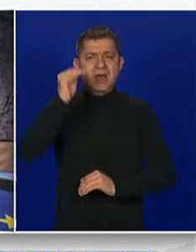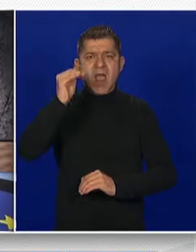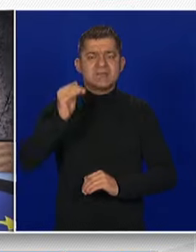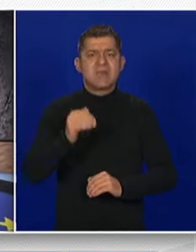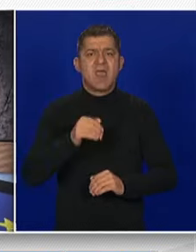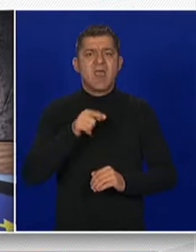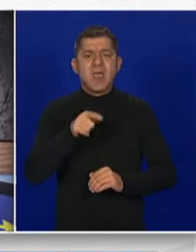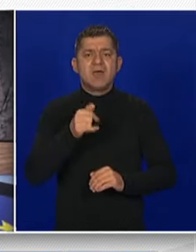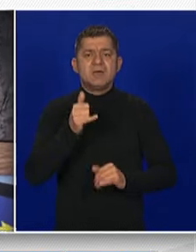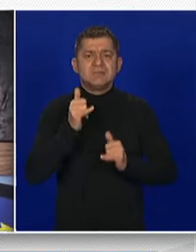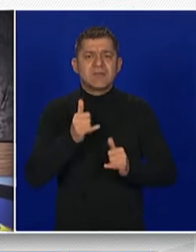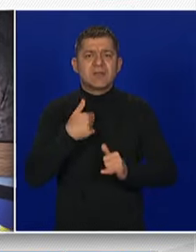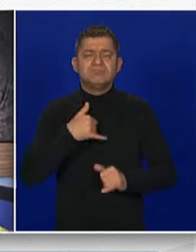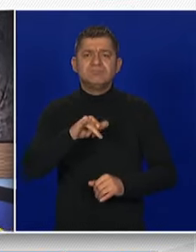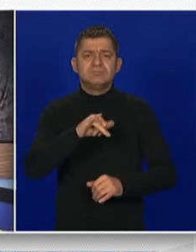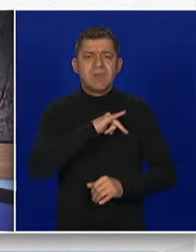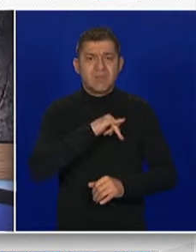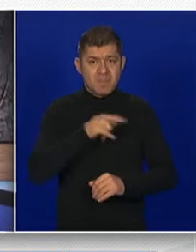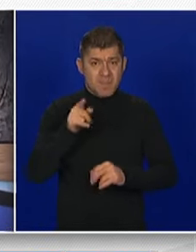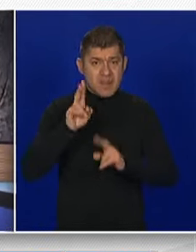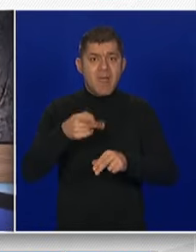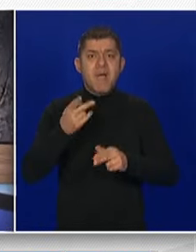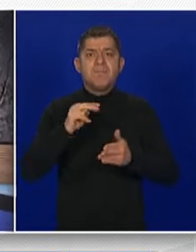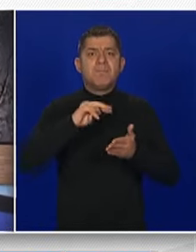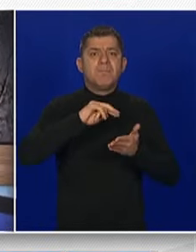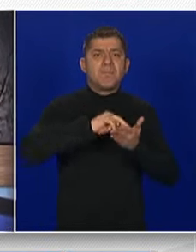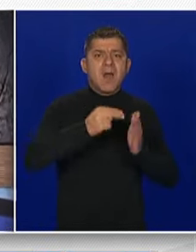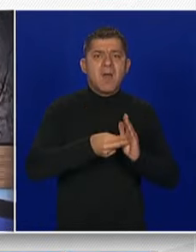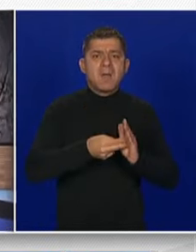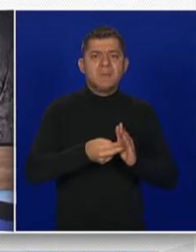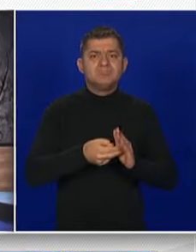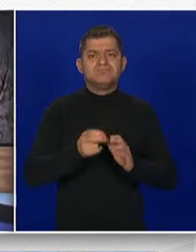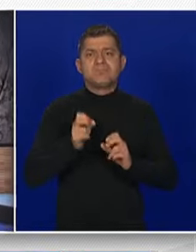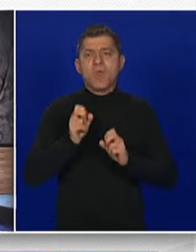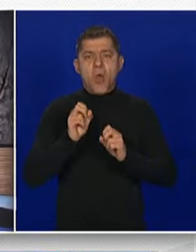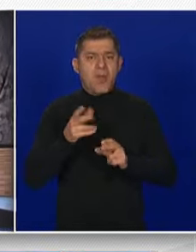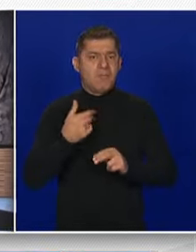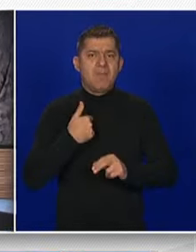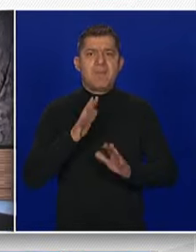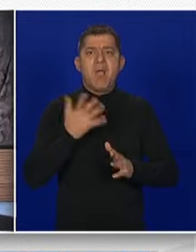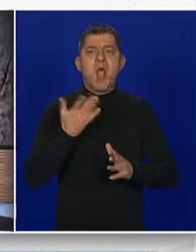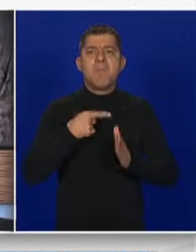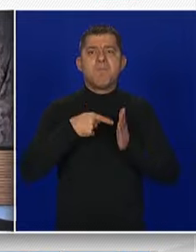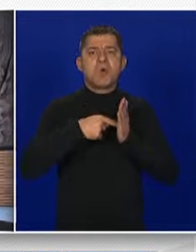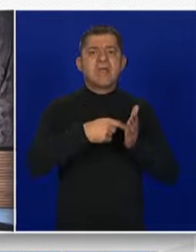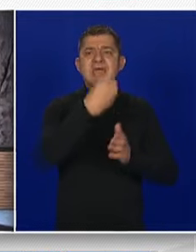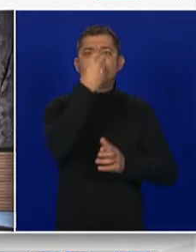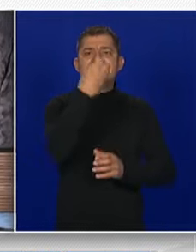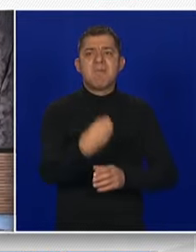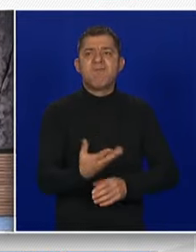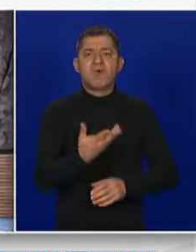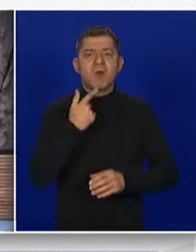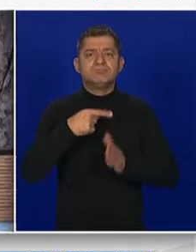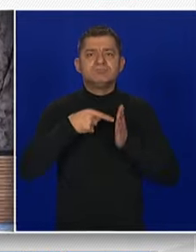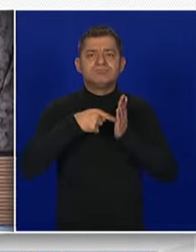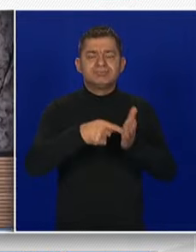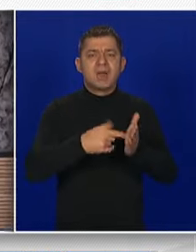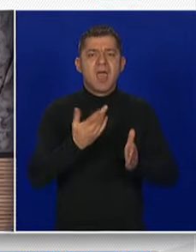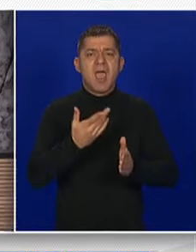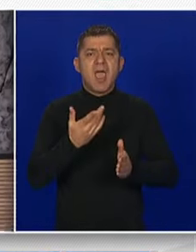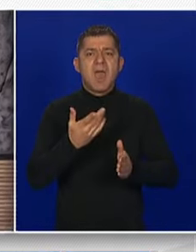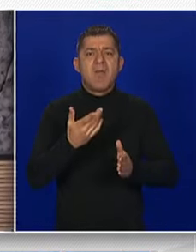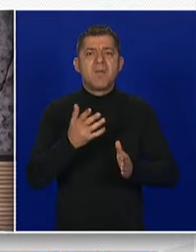principu imate li plan? Dakle, ok, nemamo semafor, to ste objasnili na svoj način zašto